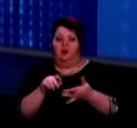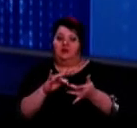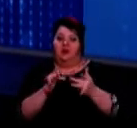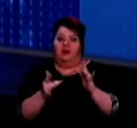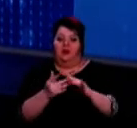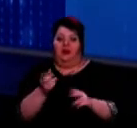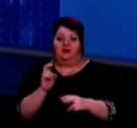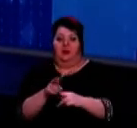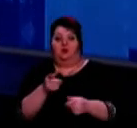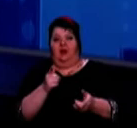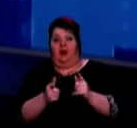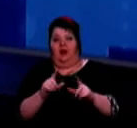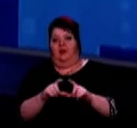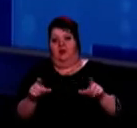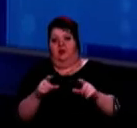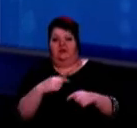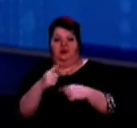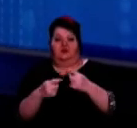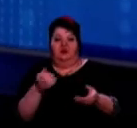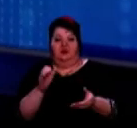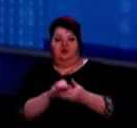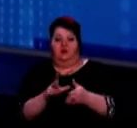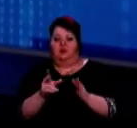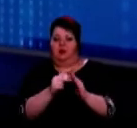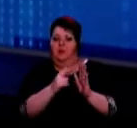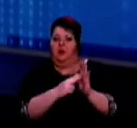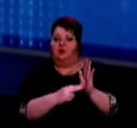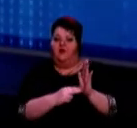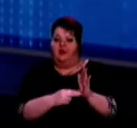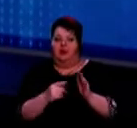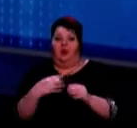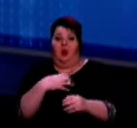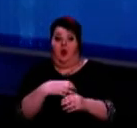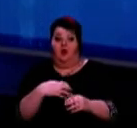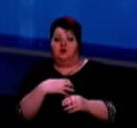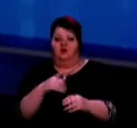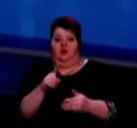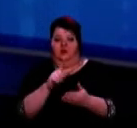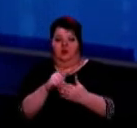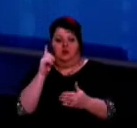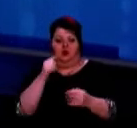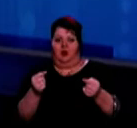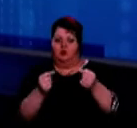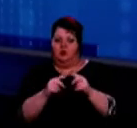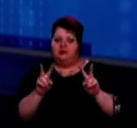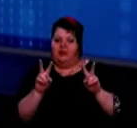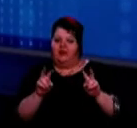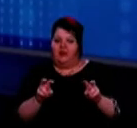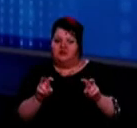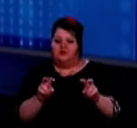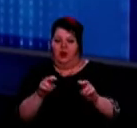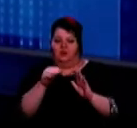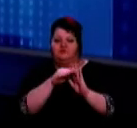реальний магазин – завжди знайомтеся з маркуванням. Основне, що ви повинні знати – це точна назва продукту,